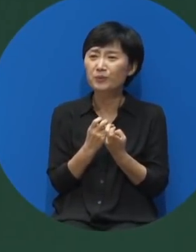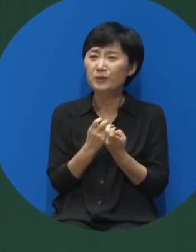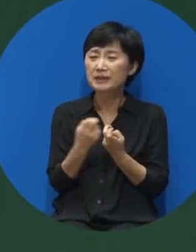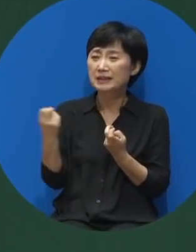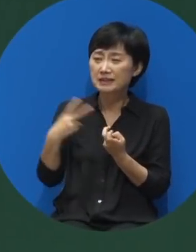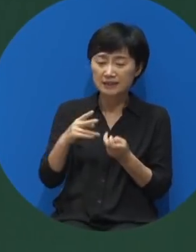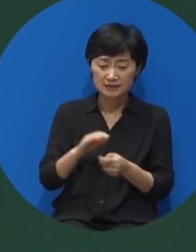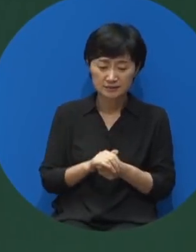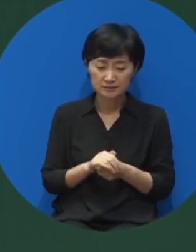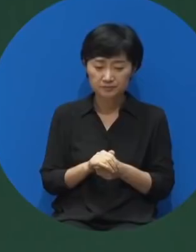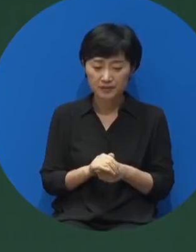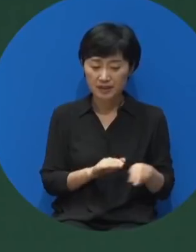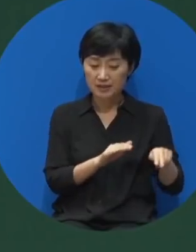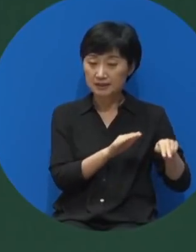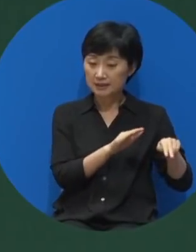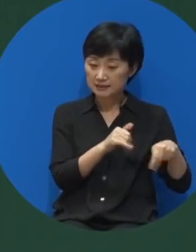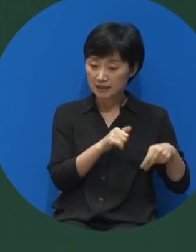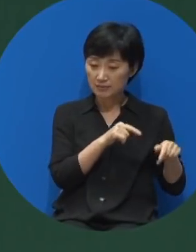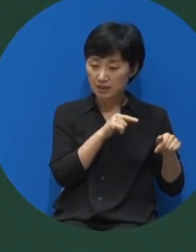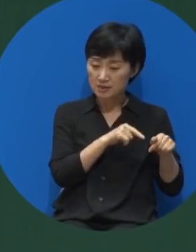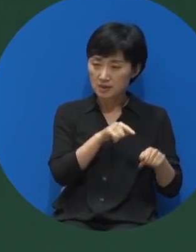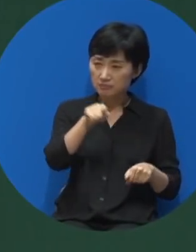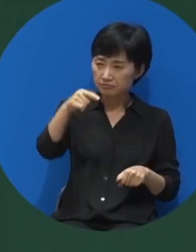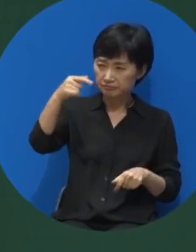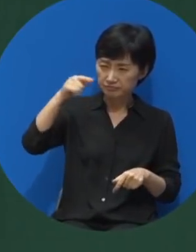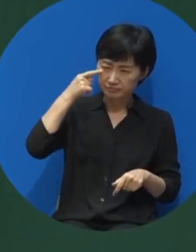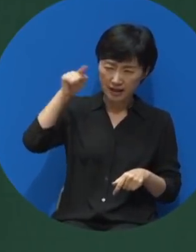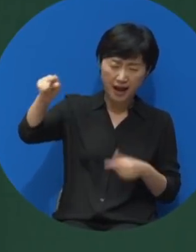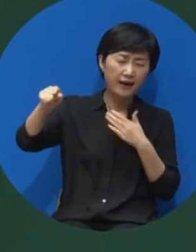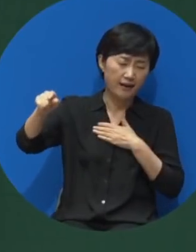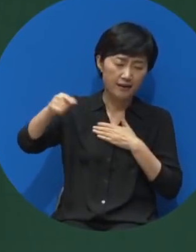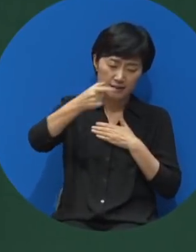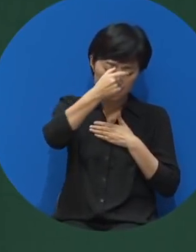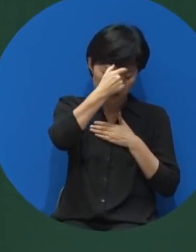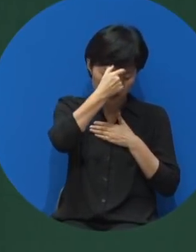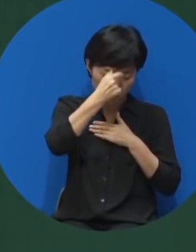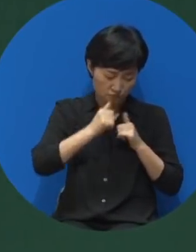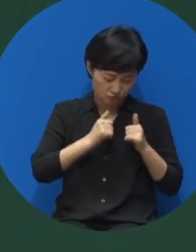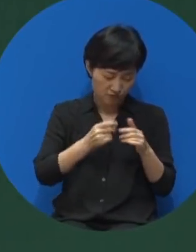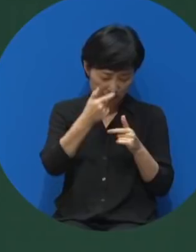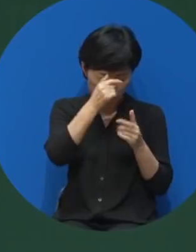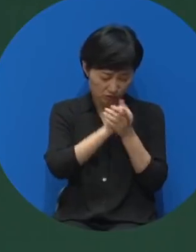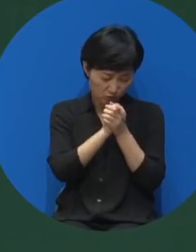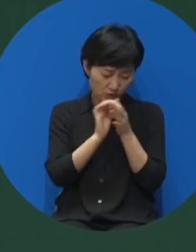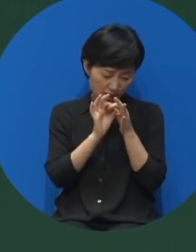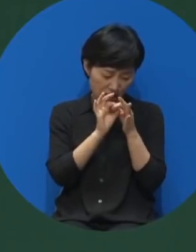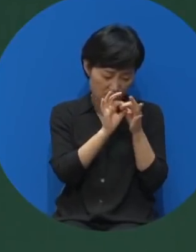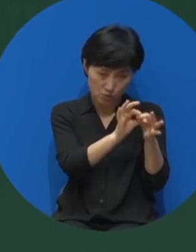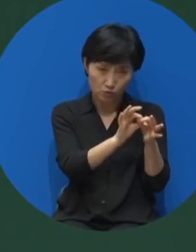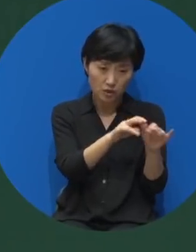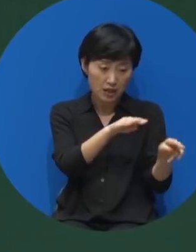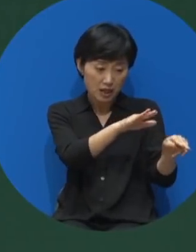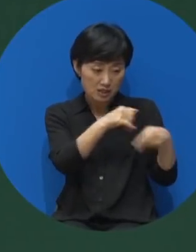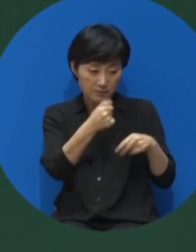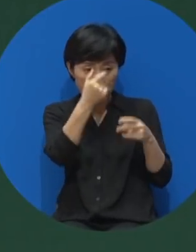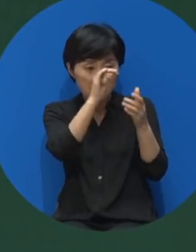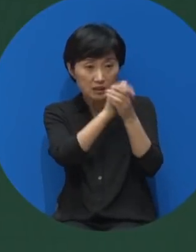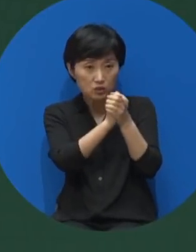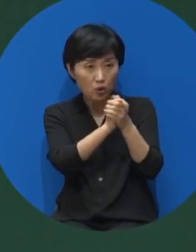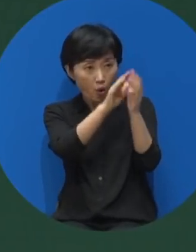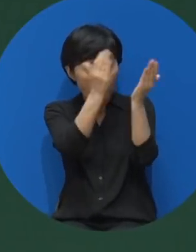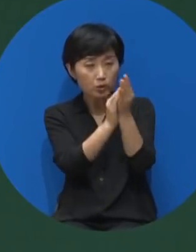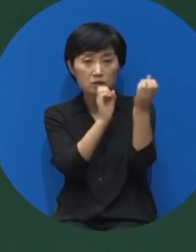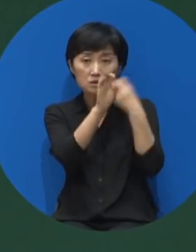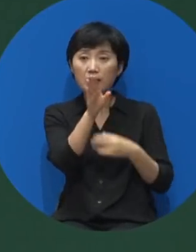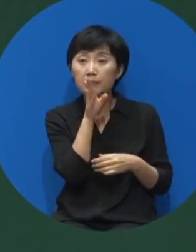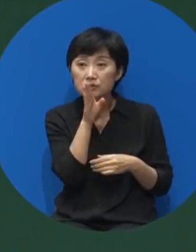他们以为放在那里就能好一些，但是又降下毒疮，还有灾殃。 사무엘은 분명히 기도하고 있지. 사무엘 分明为此在祷告中。 기도 한마디 땅에 대한 사무엘이 언약궤 빼고 기도